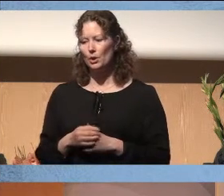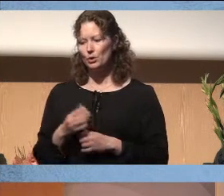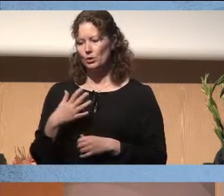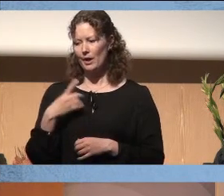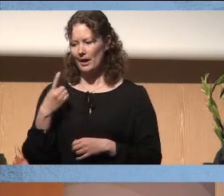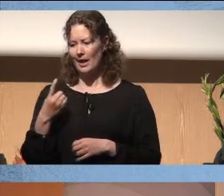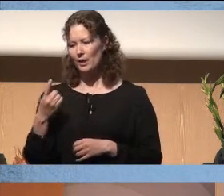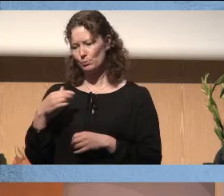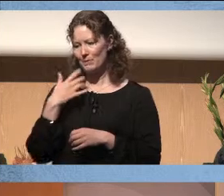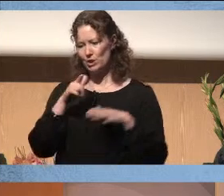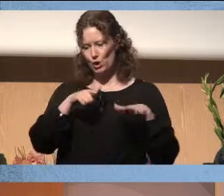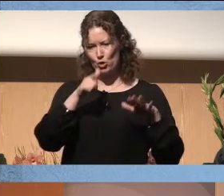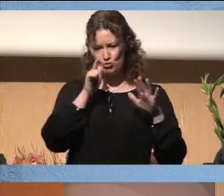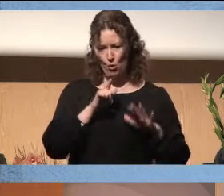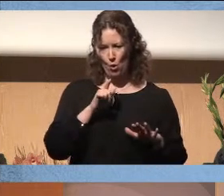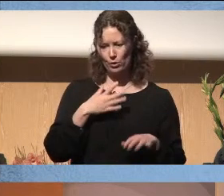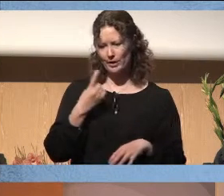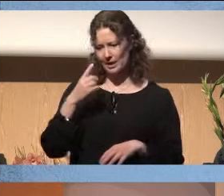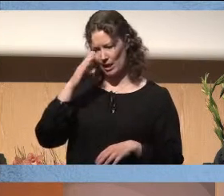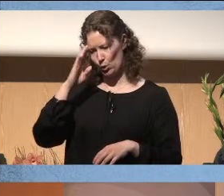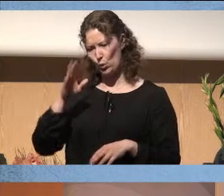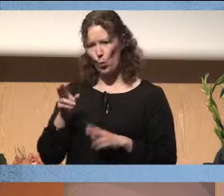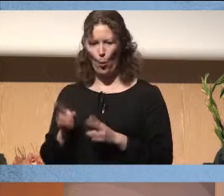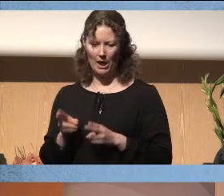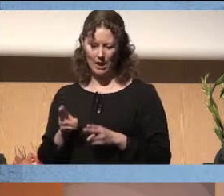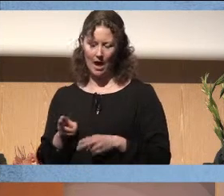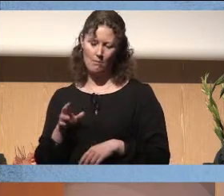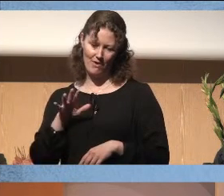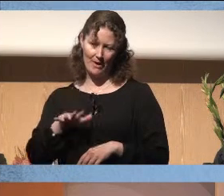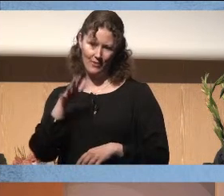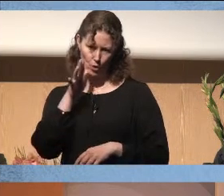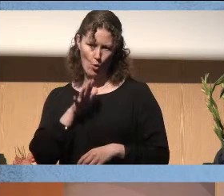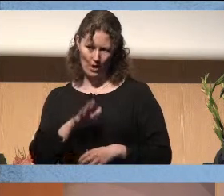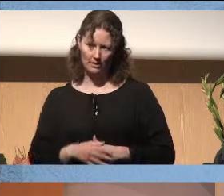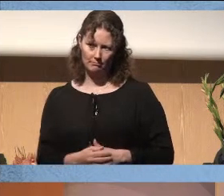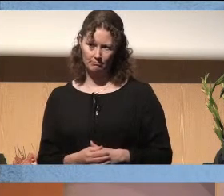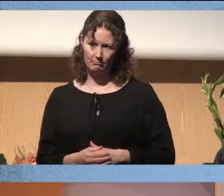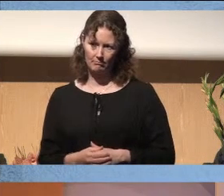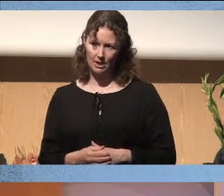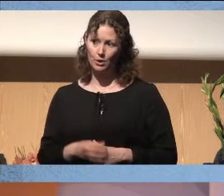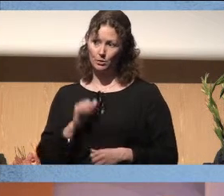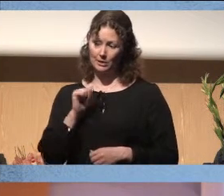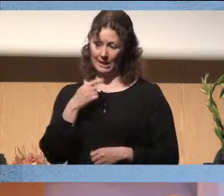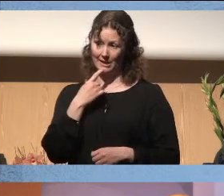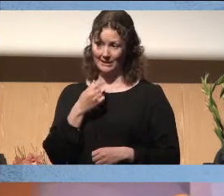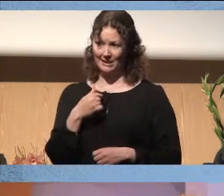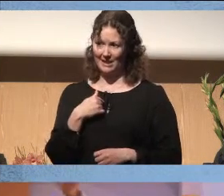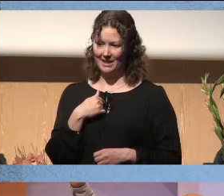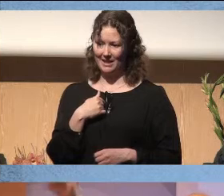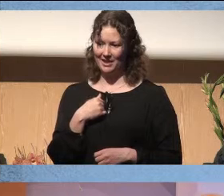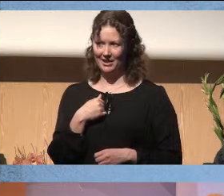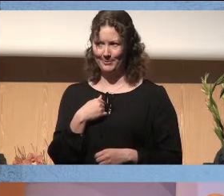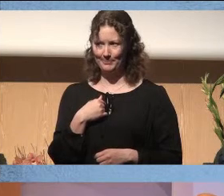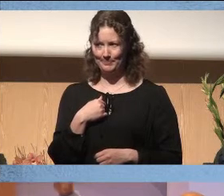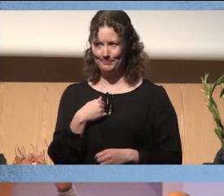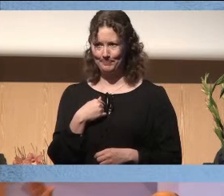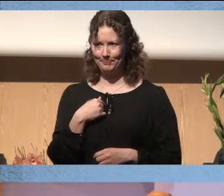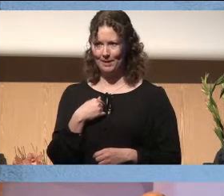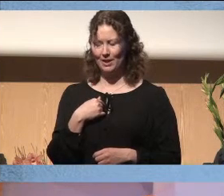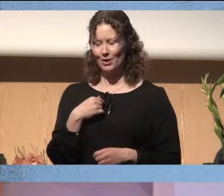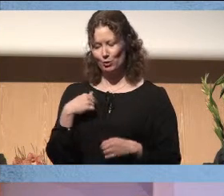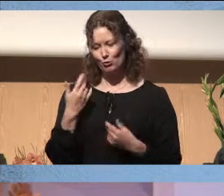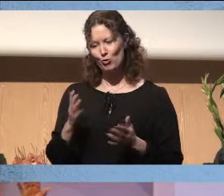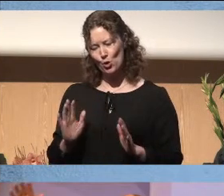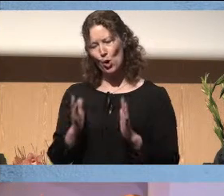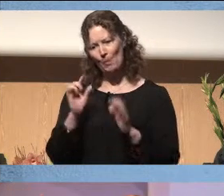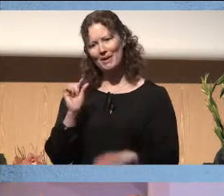som fyller 17, og så har jeg en guttunge da på 15. Det skal jeg si da, at det er... Du får oppleve